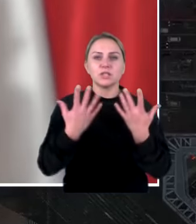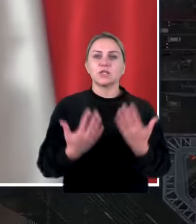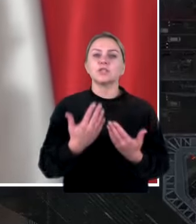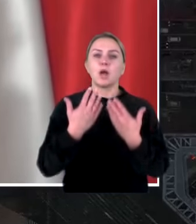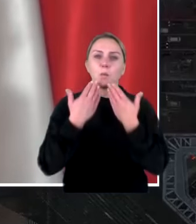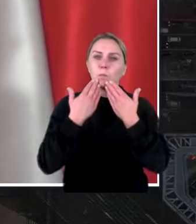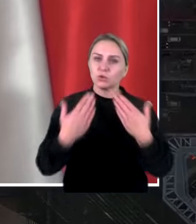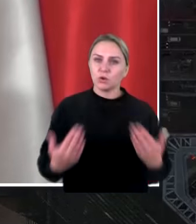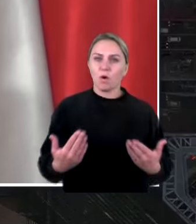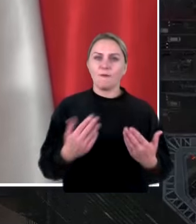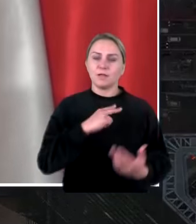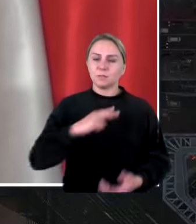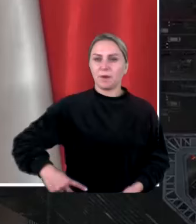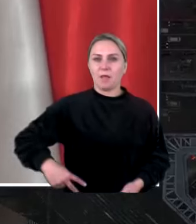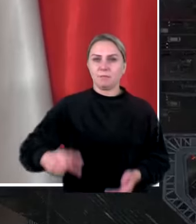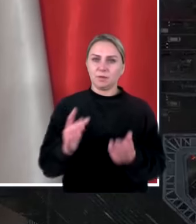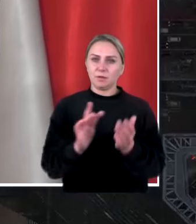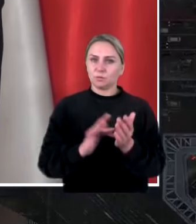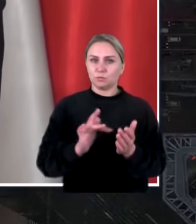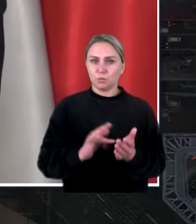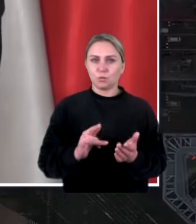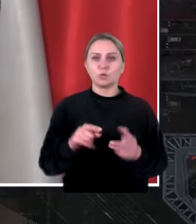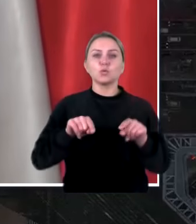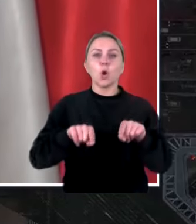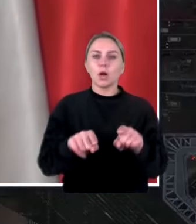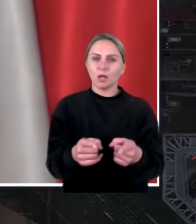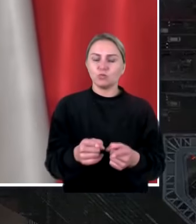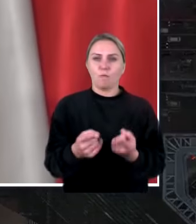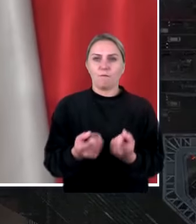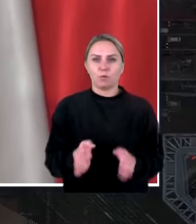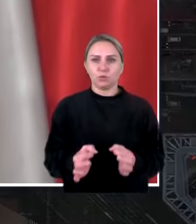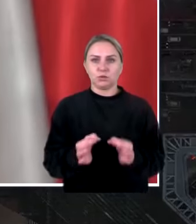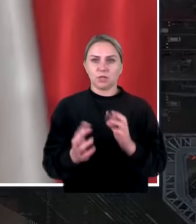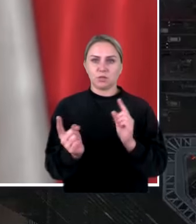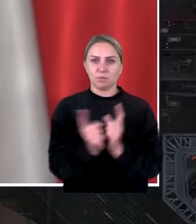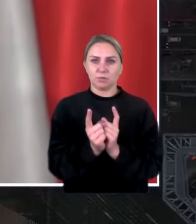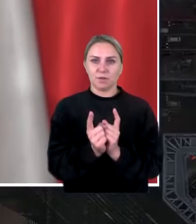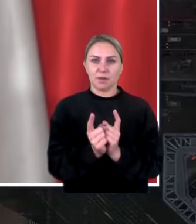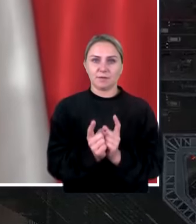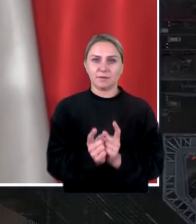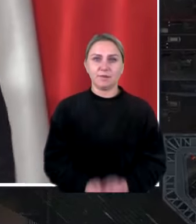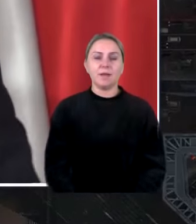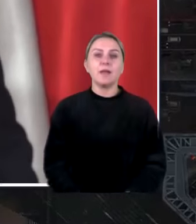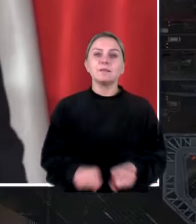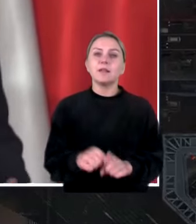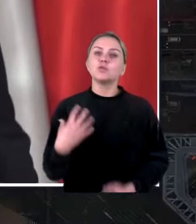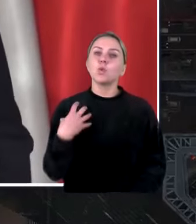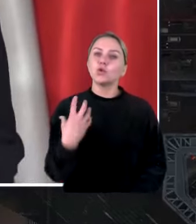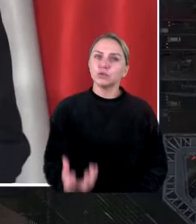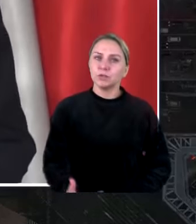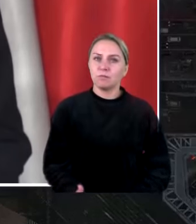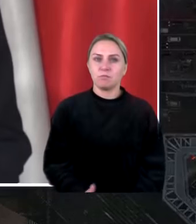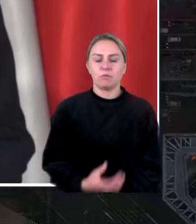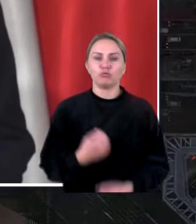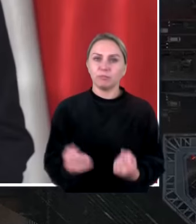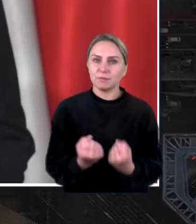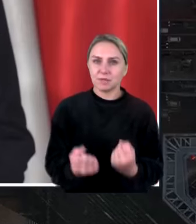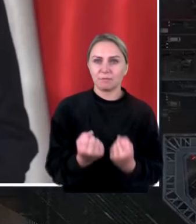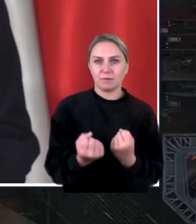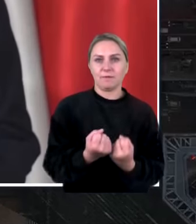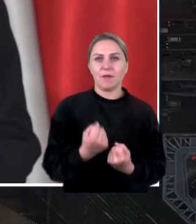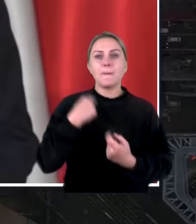Donaldowi Tuskowi za zorganizowanie tego spotkania i za jego gościnność i za inicjatywę. Uważam, że jest bardzo